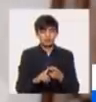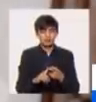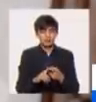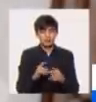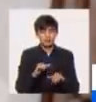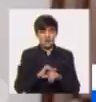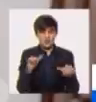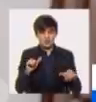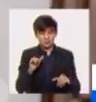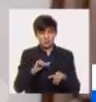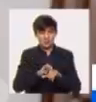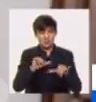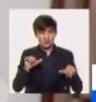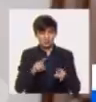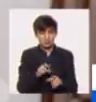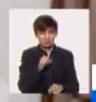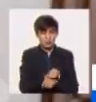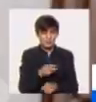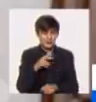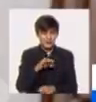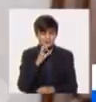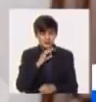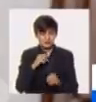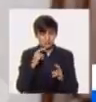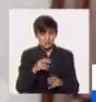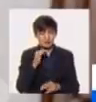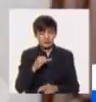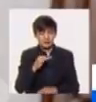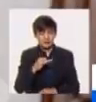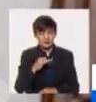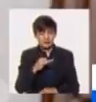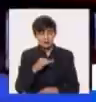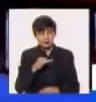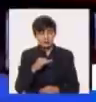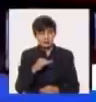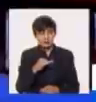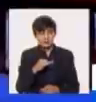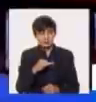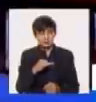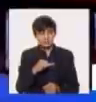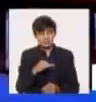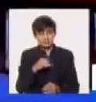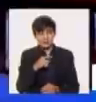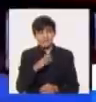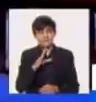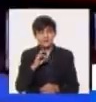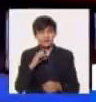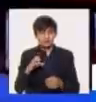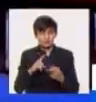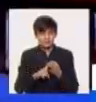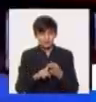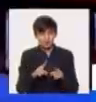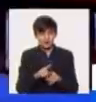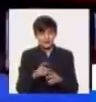оның көбеюіне қарсы, оның көбеюін тоқтатуға арналған және сол вирусты